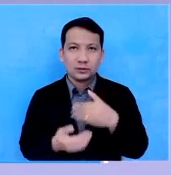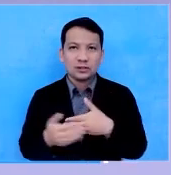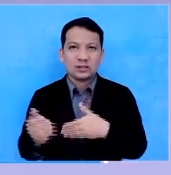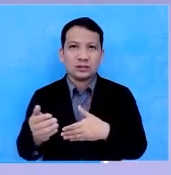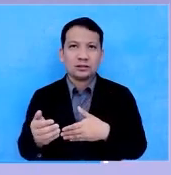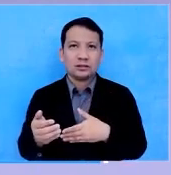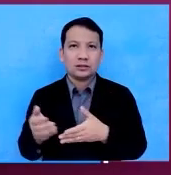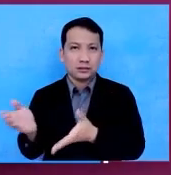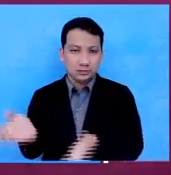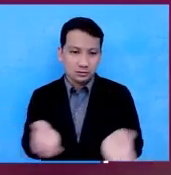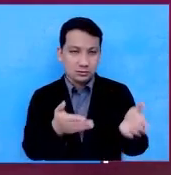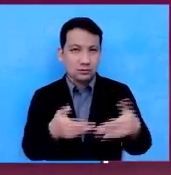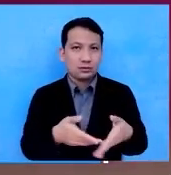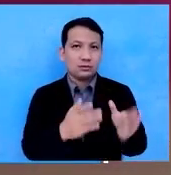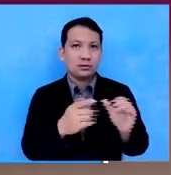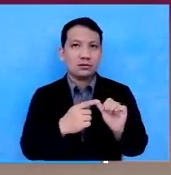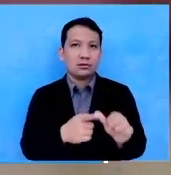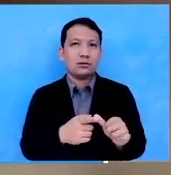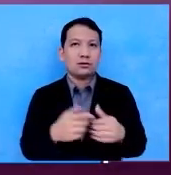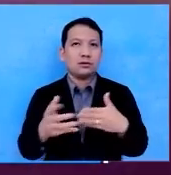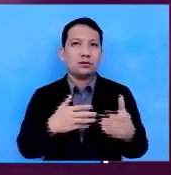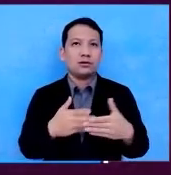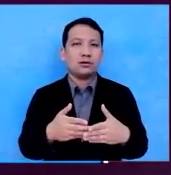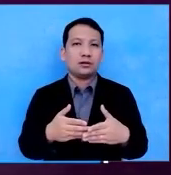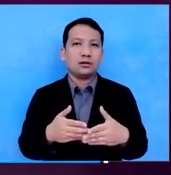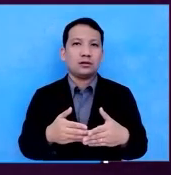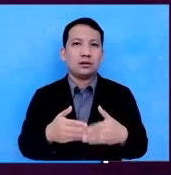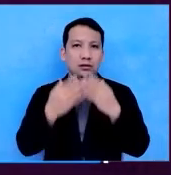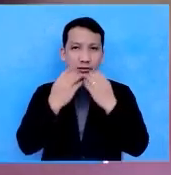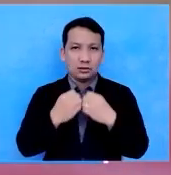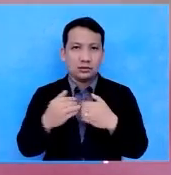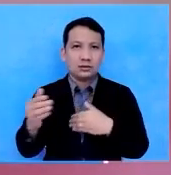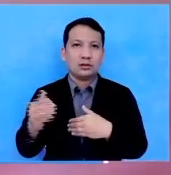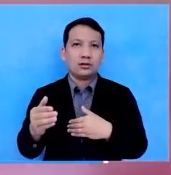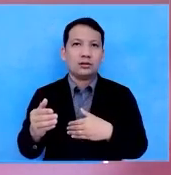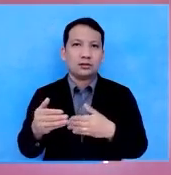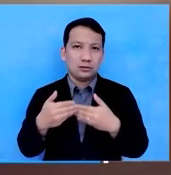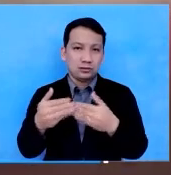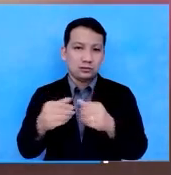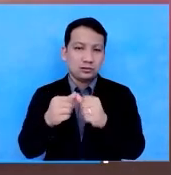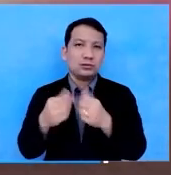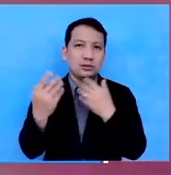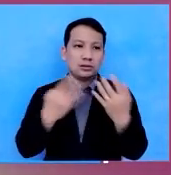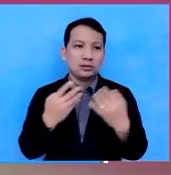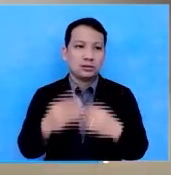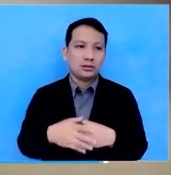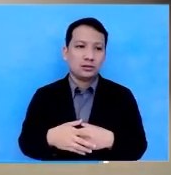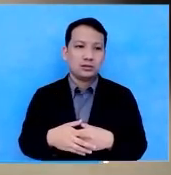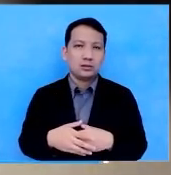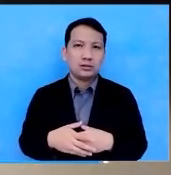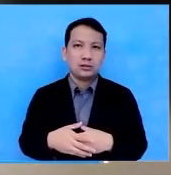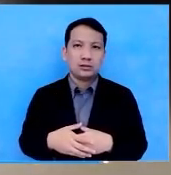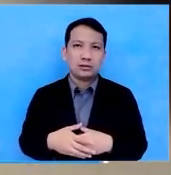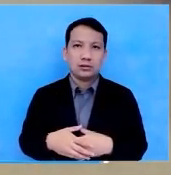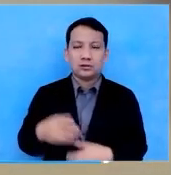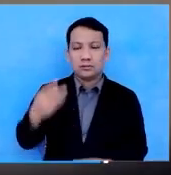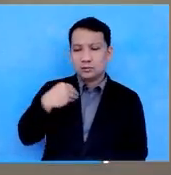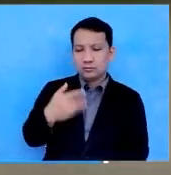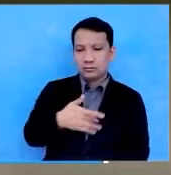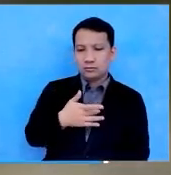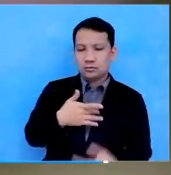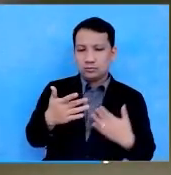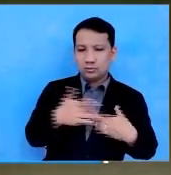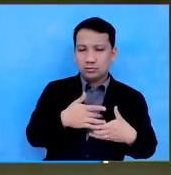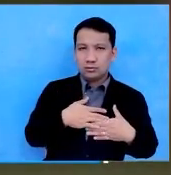nag-giveaway siya dun sa bunso. Parang sabi, akin yung pinakamura na lang po. Matuloy lang daw yung birthday. And yun po yung parang nagtatak sa akin na talaga